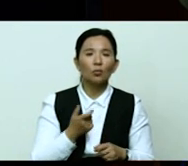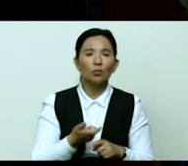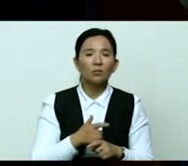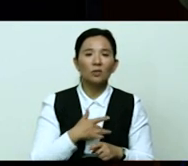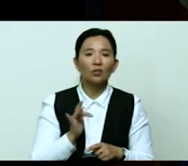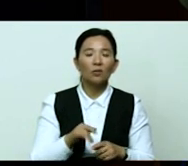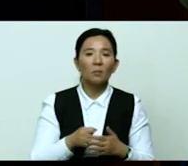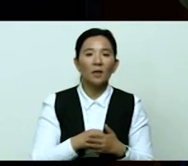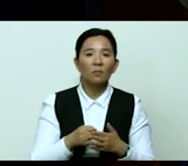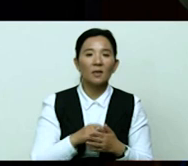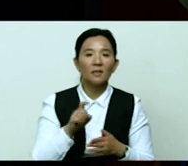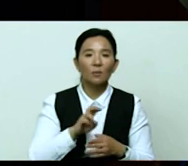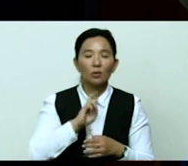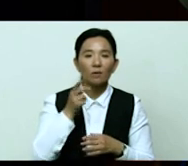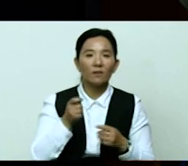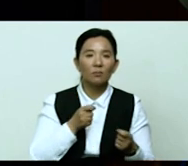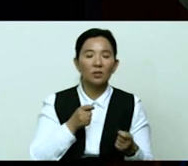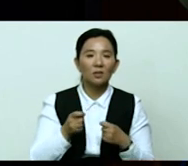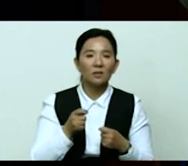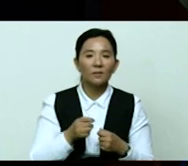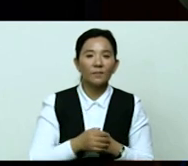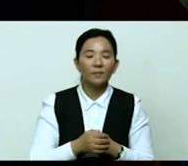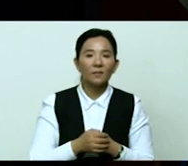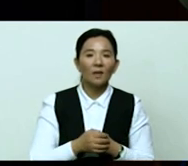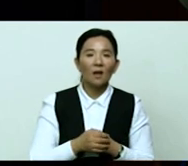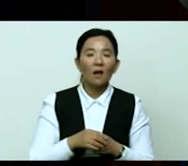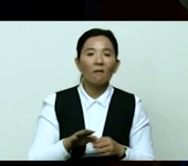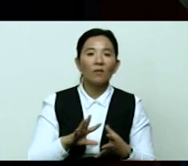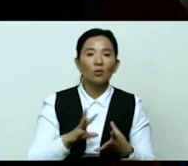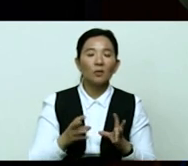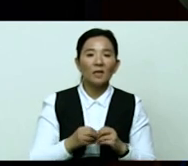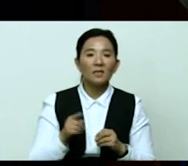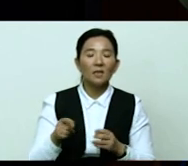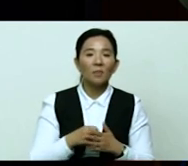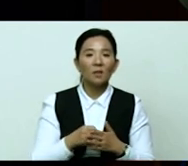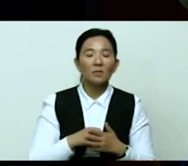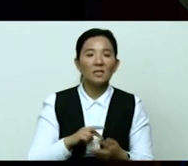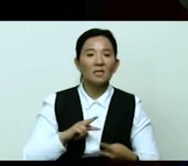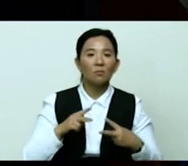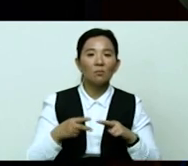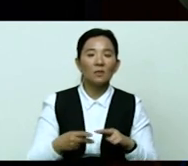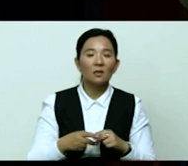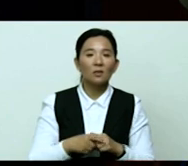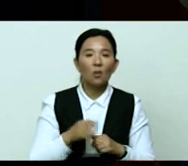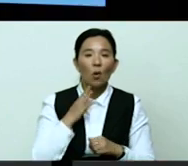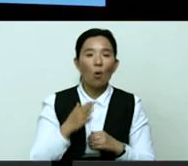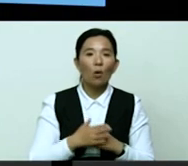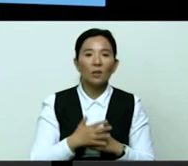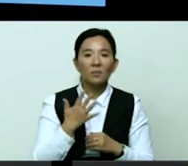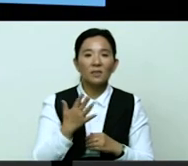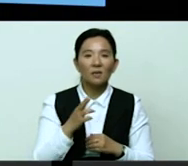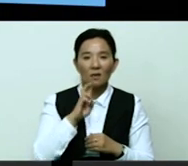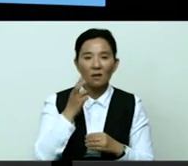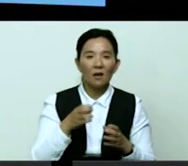за престол между предводителями правящей династии. В результате их борьбы сменилось около пяти